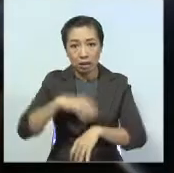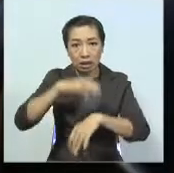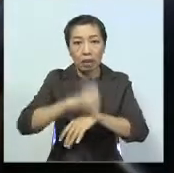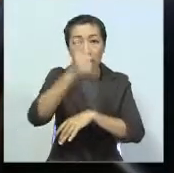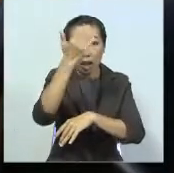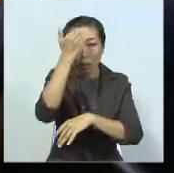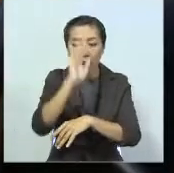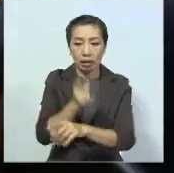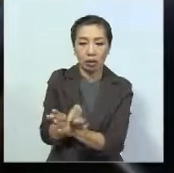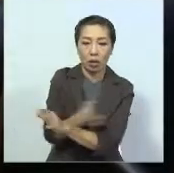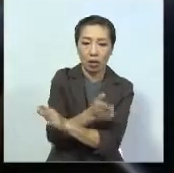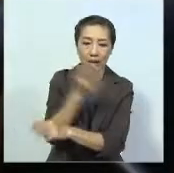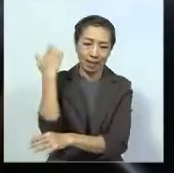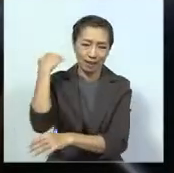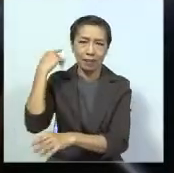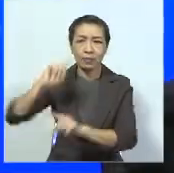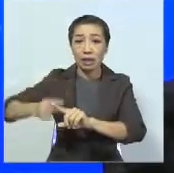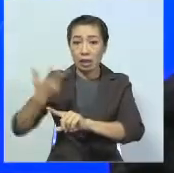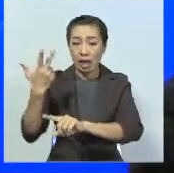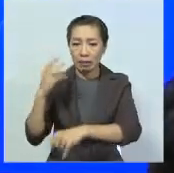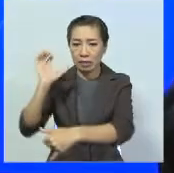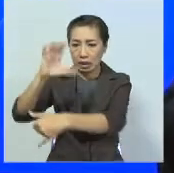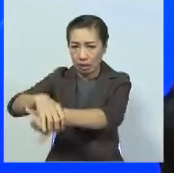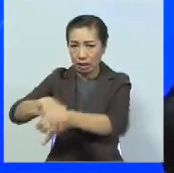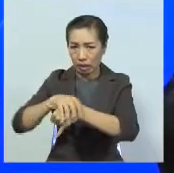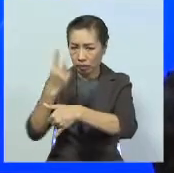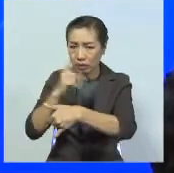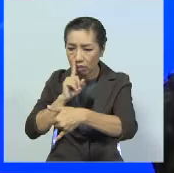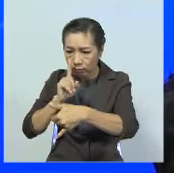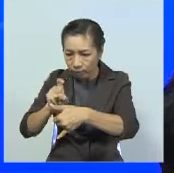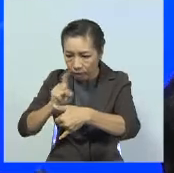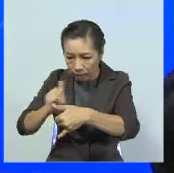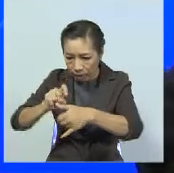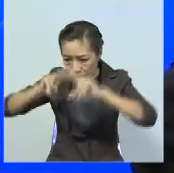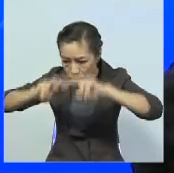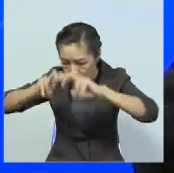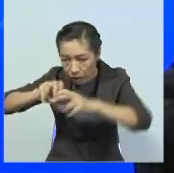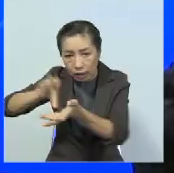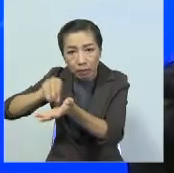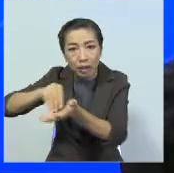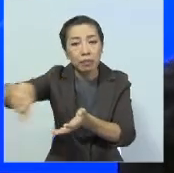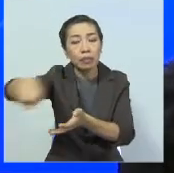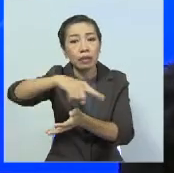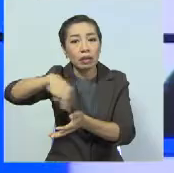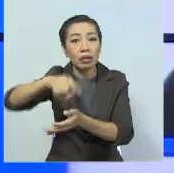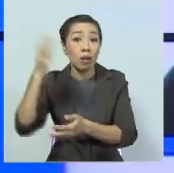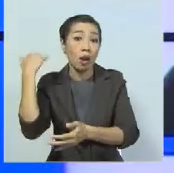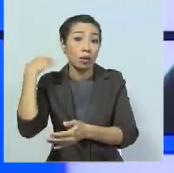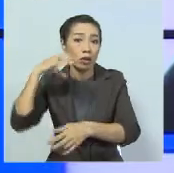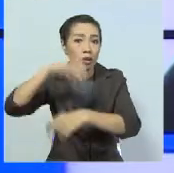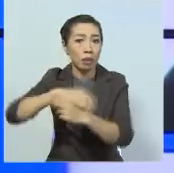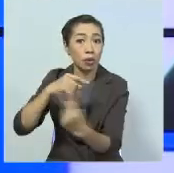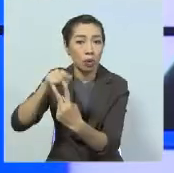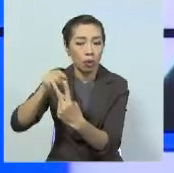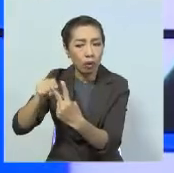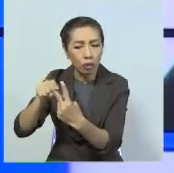งนี้เนี่ยเป็นการขยายผลจากการจับกุมเมื่อเดือนมีนาคมที่ผ่านมานะคะเพราะว่าเจ้าหน้าที่เนี่ยเขาสามารถจับกุมผู้ต้องหาได้2 คน